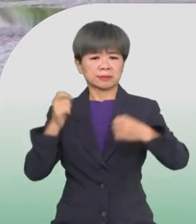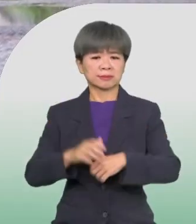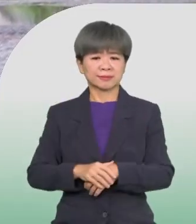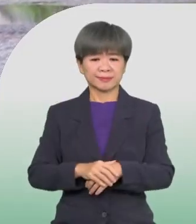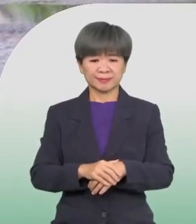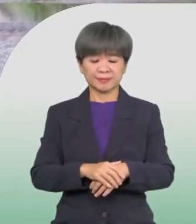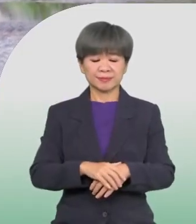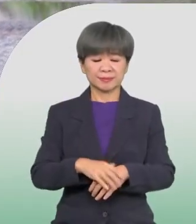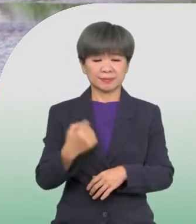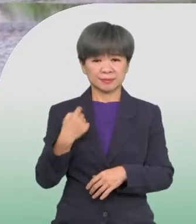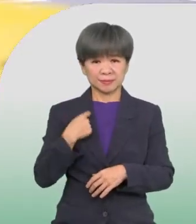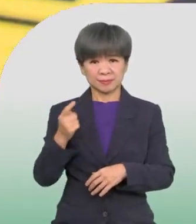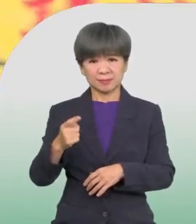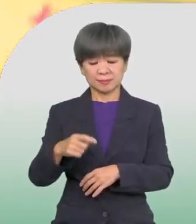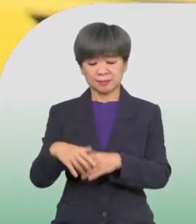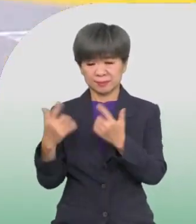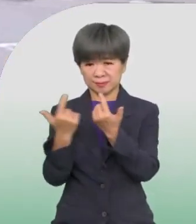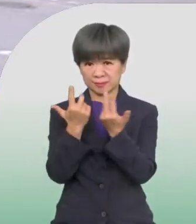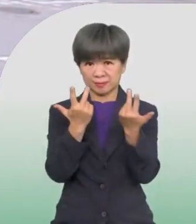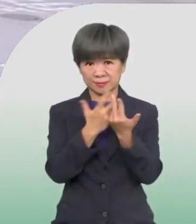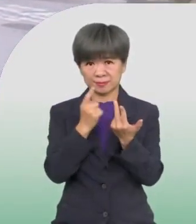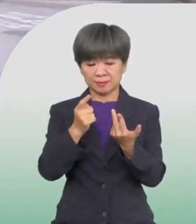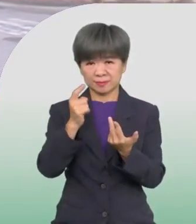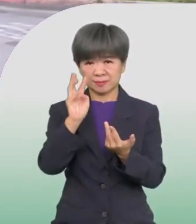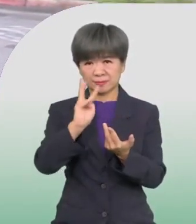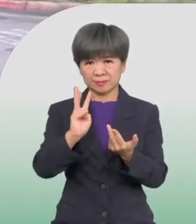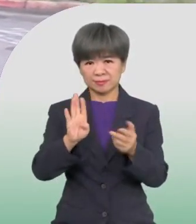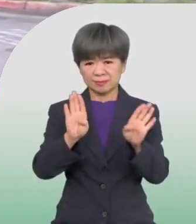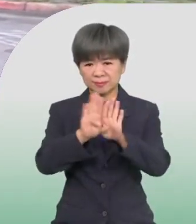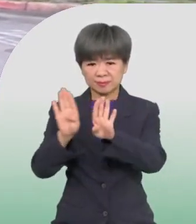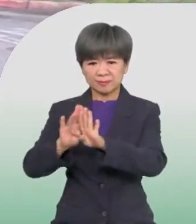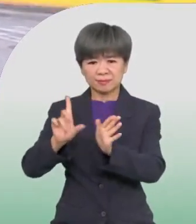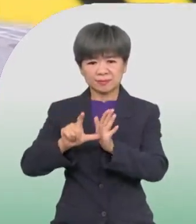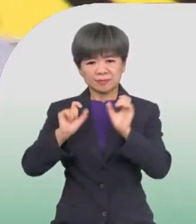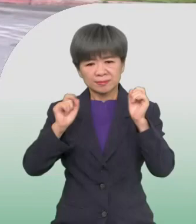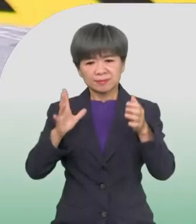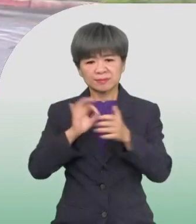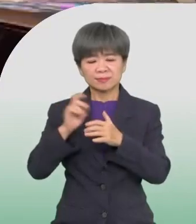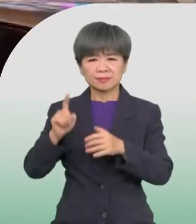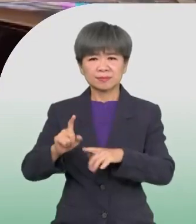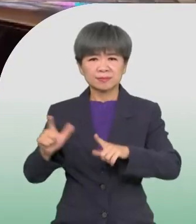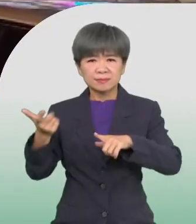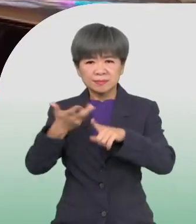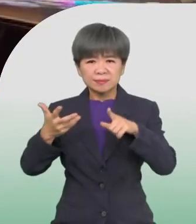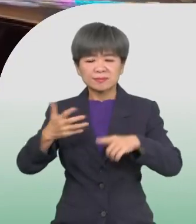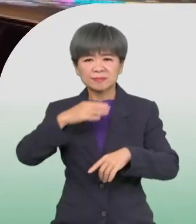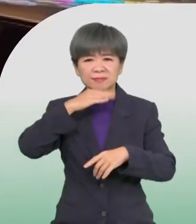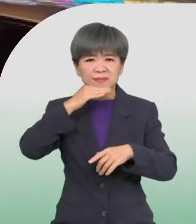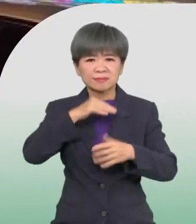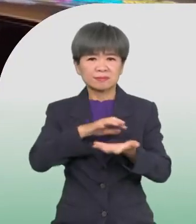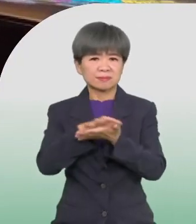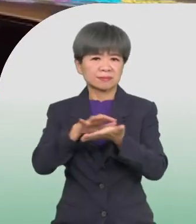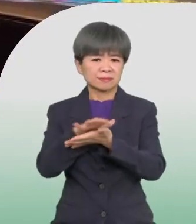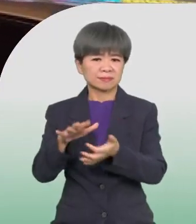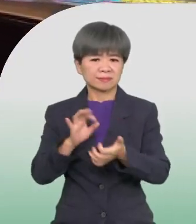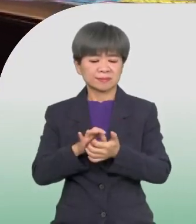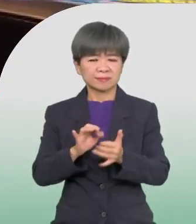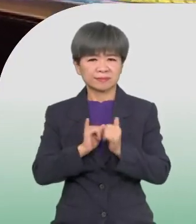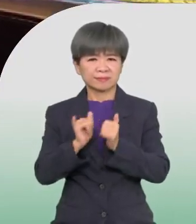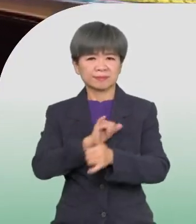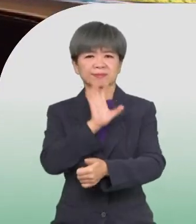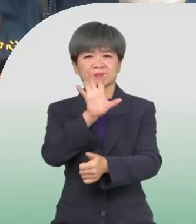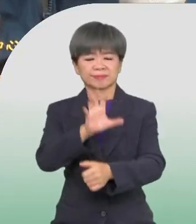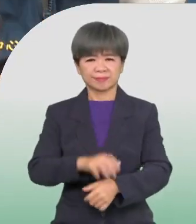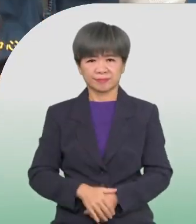新北水门灌溉事件冇相款，造成东府四季南港铁器交通乱糟糟，没引起民众怪